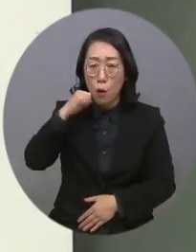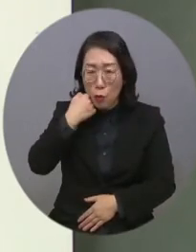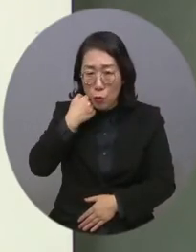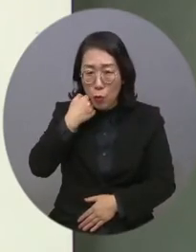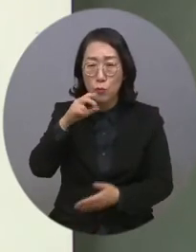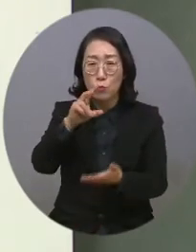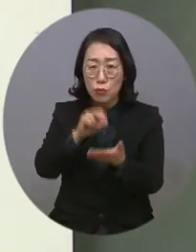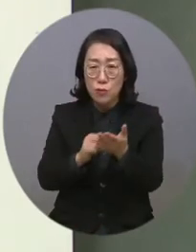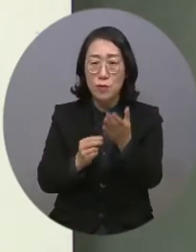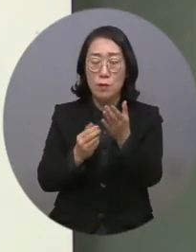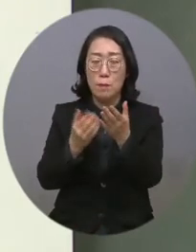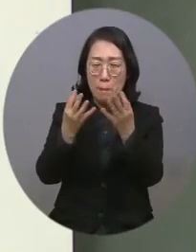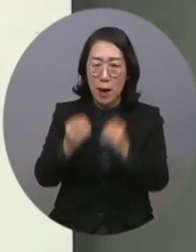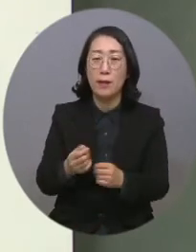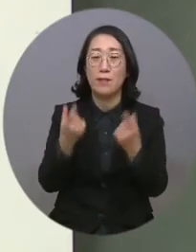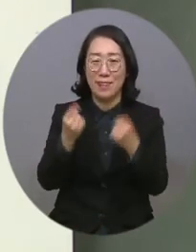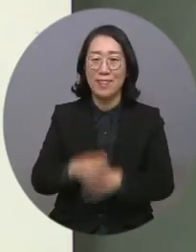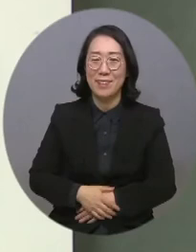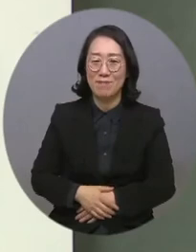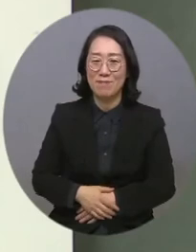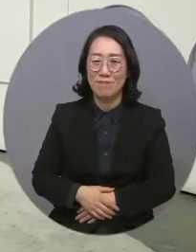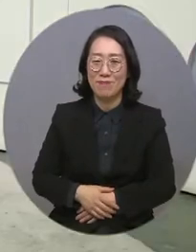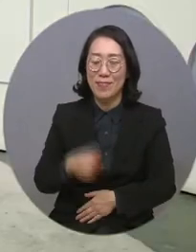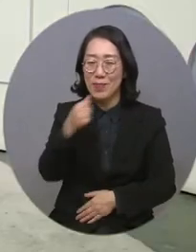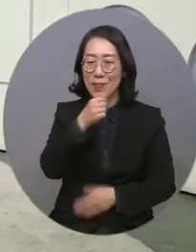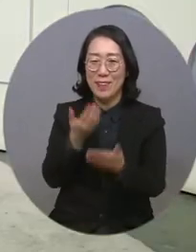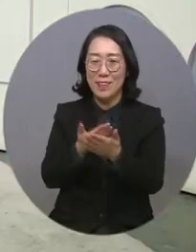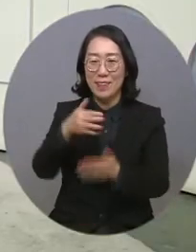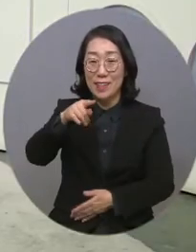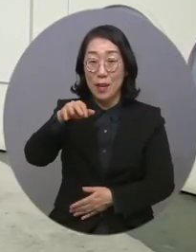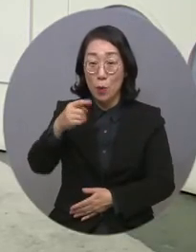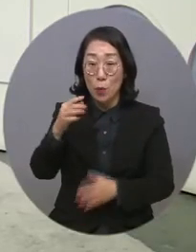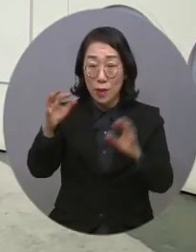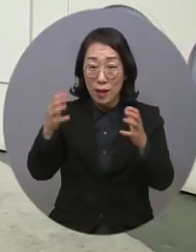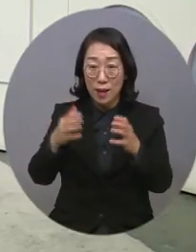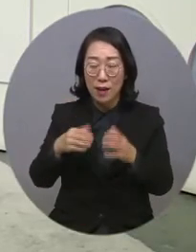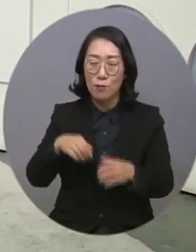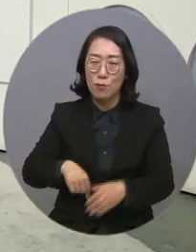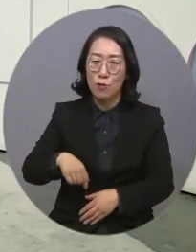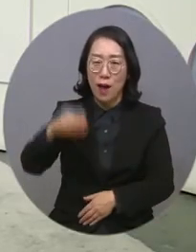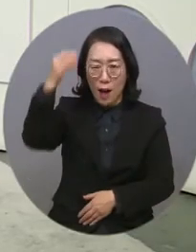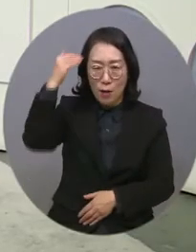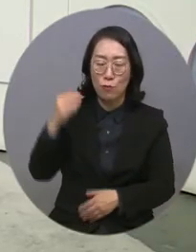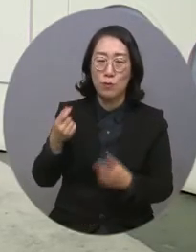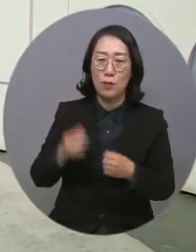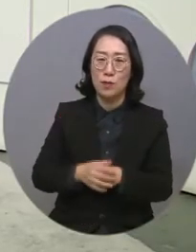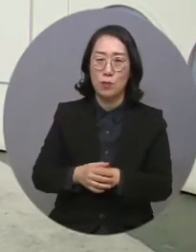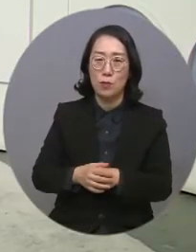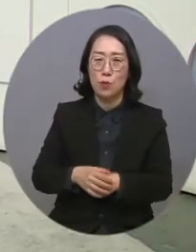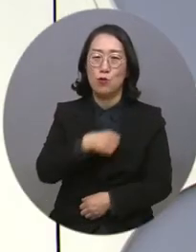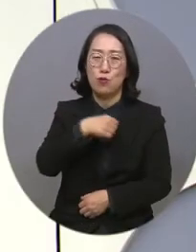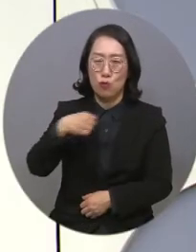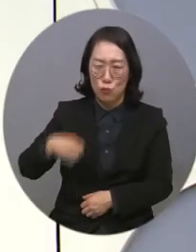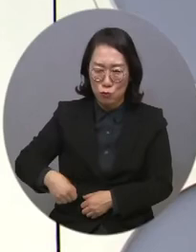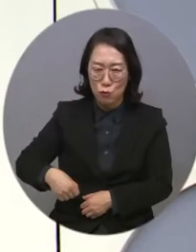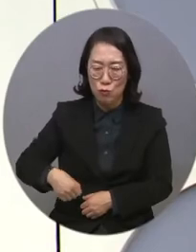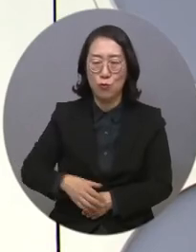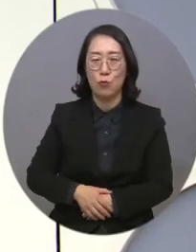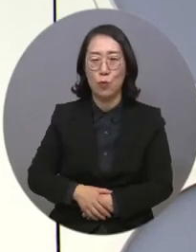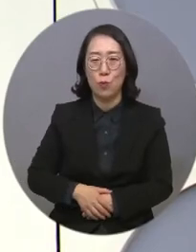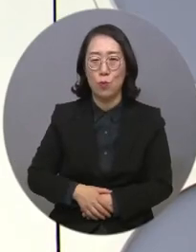역사를 지닌 것 같아. 네, 맞습니다. 네? 그 좀 소개 좀 해. 체코가 뭐 우리 한국도 대국 중국하고 러시아, 맞아요. 일본의